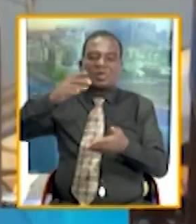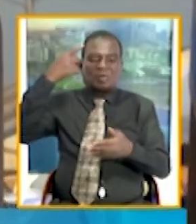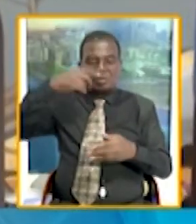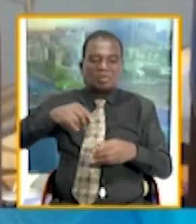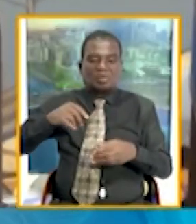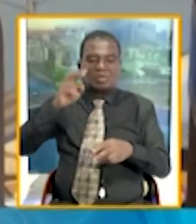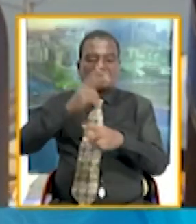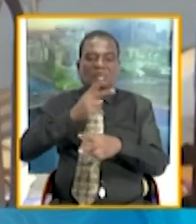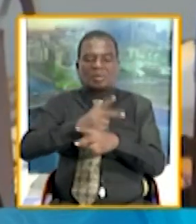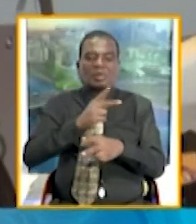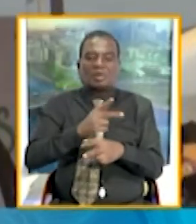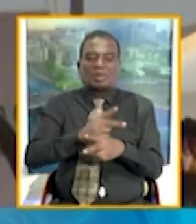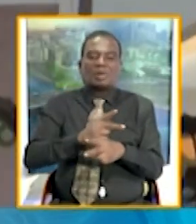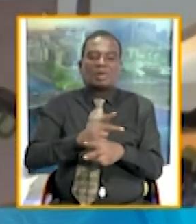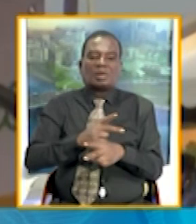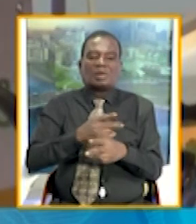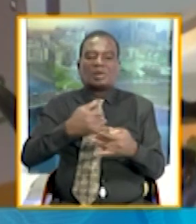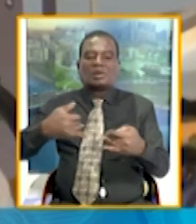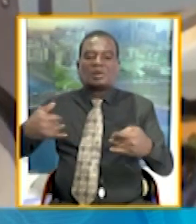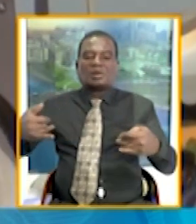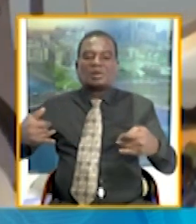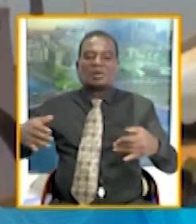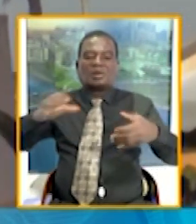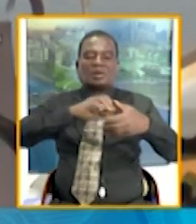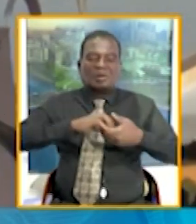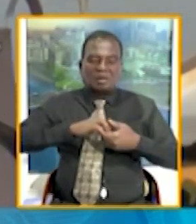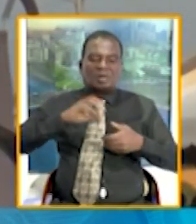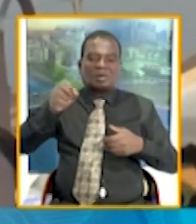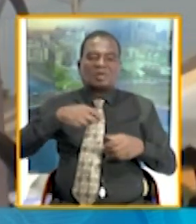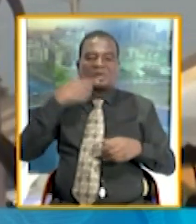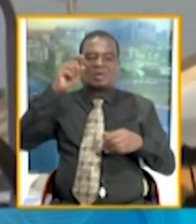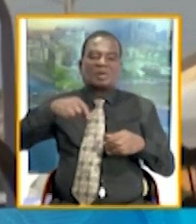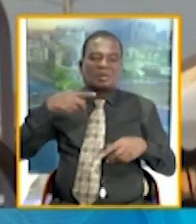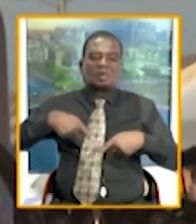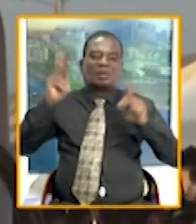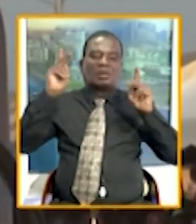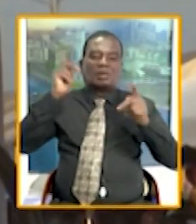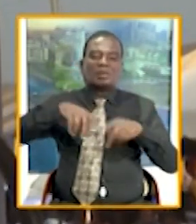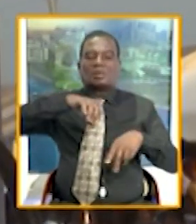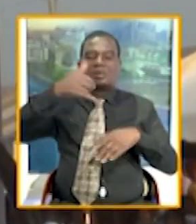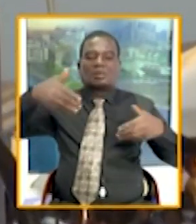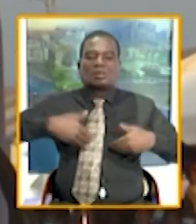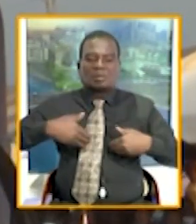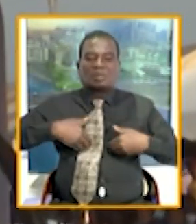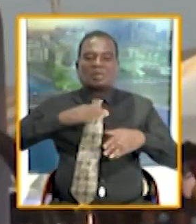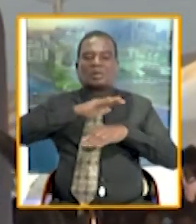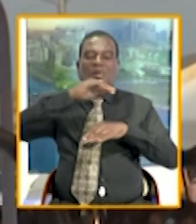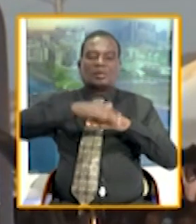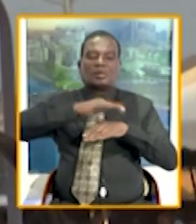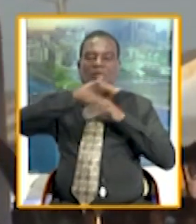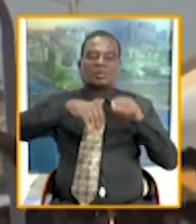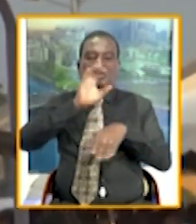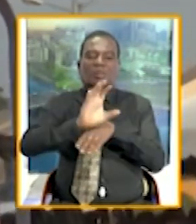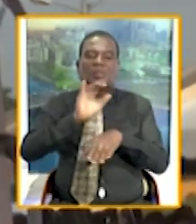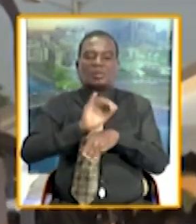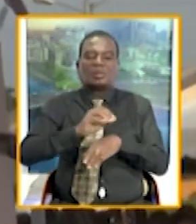afin de préserver la chaîne de solidarité qui devrait permettre à d'autres jeunes sur l'ensemble du territoire